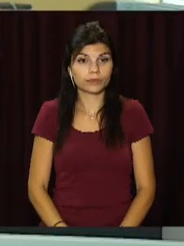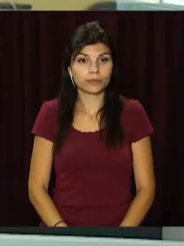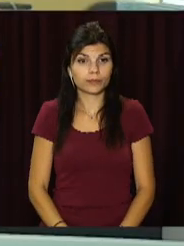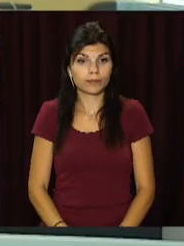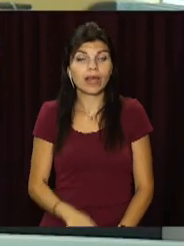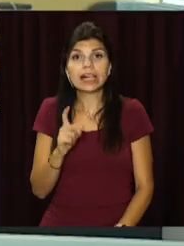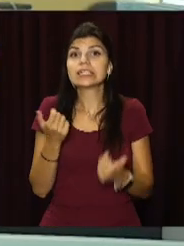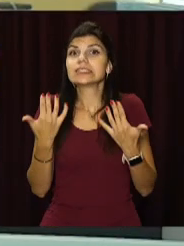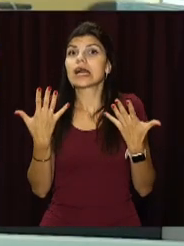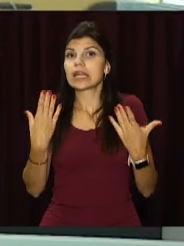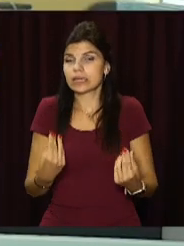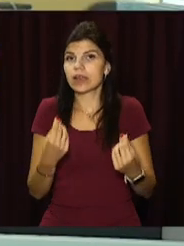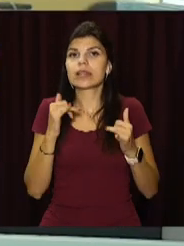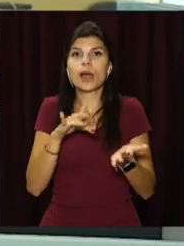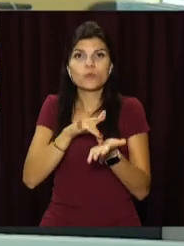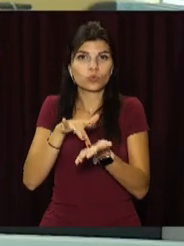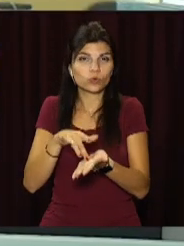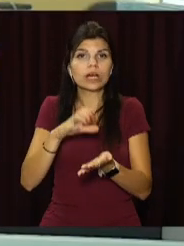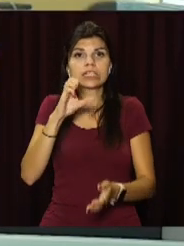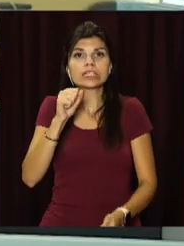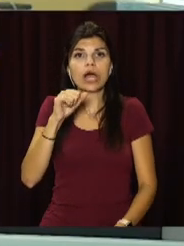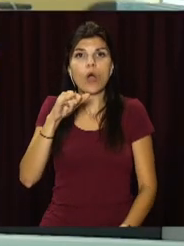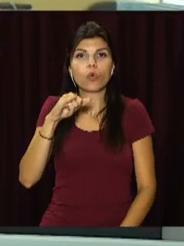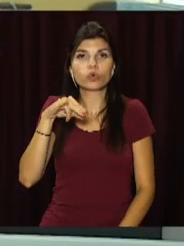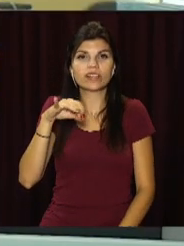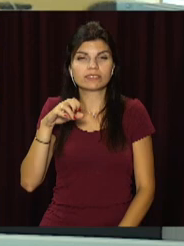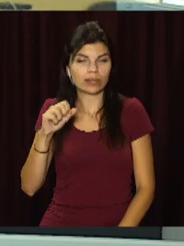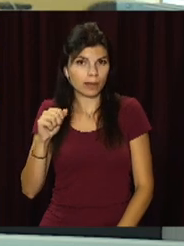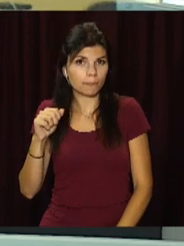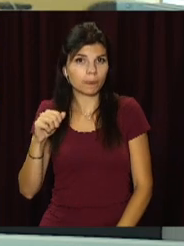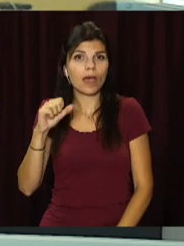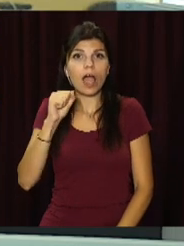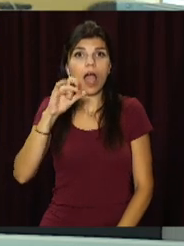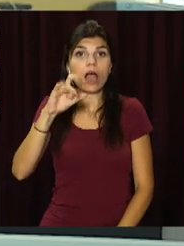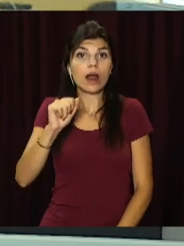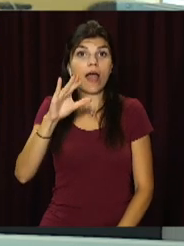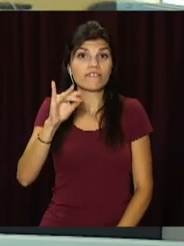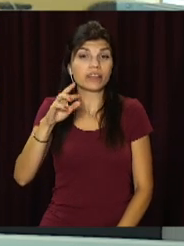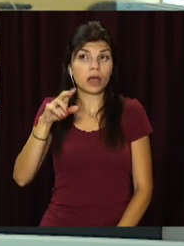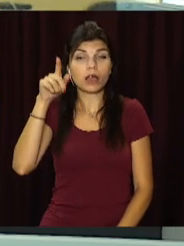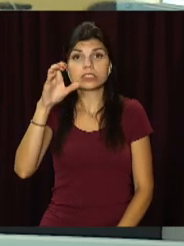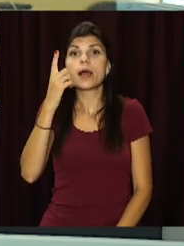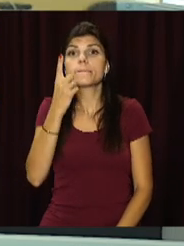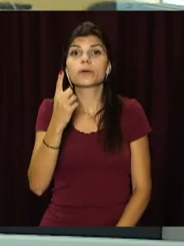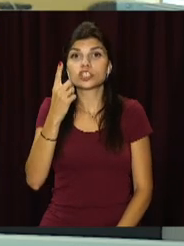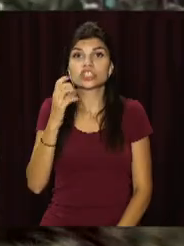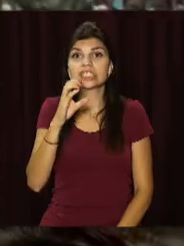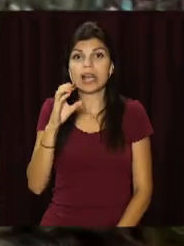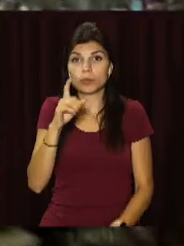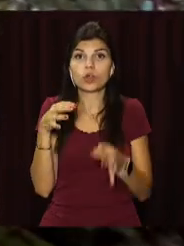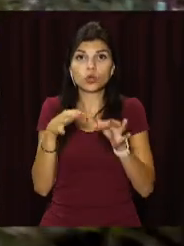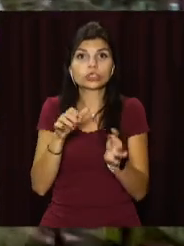За кілька днів відкриється для мандрівників і Саудівська Аравія. З 1 серпня тамтешня влада дозволить відвідувати країну